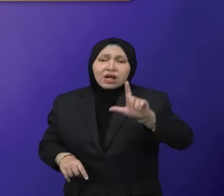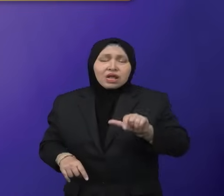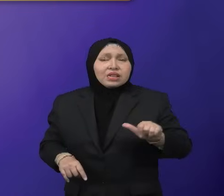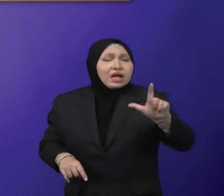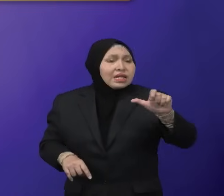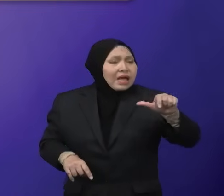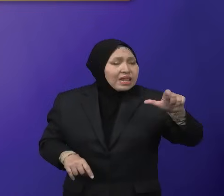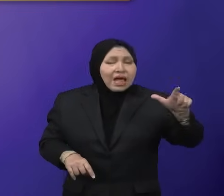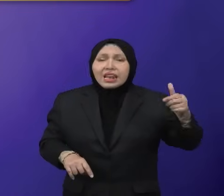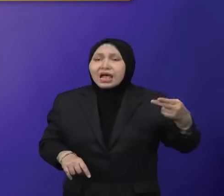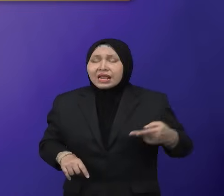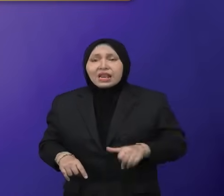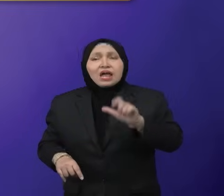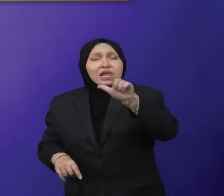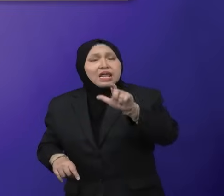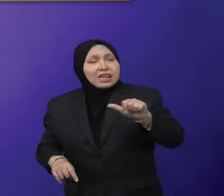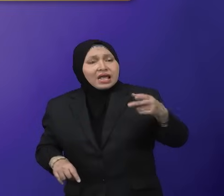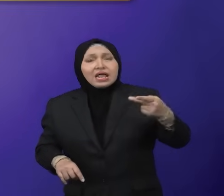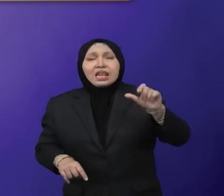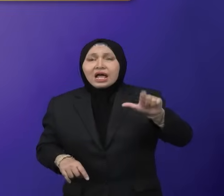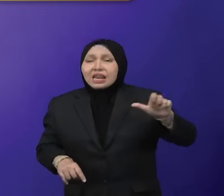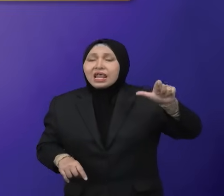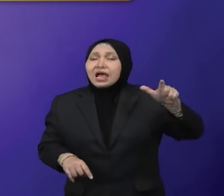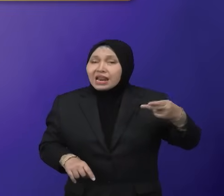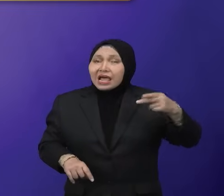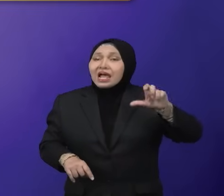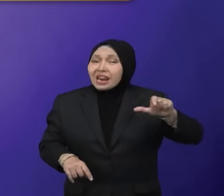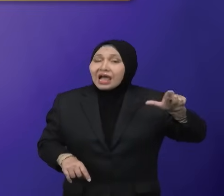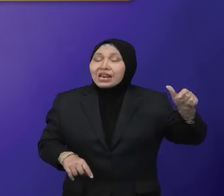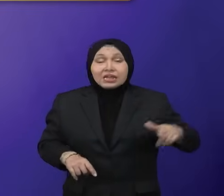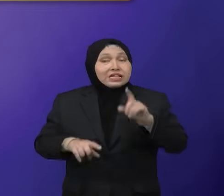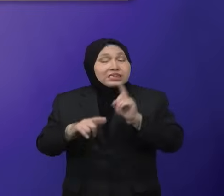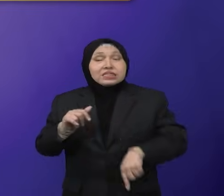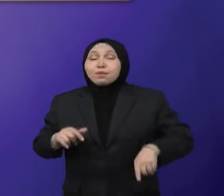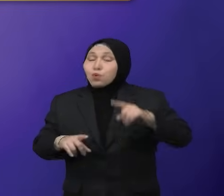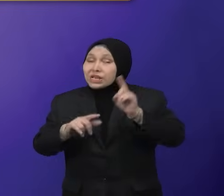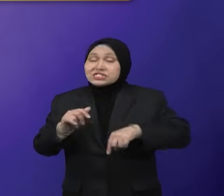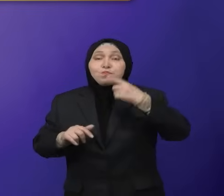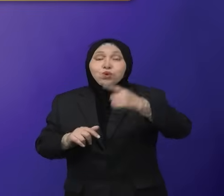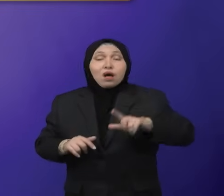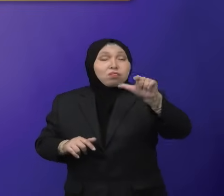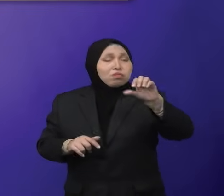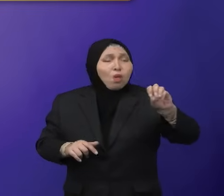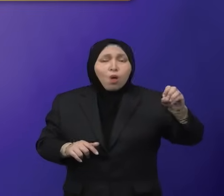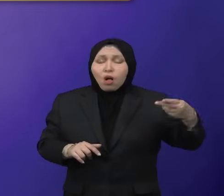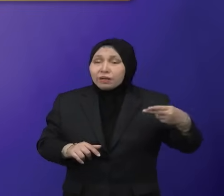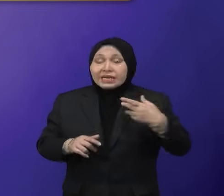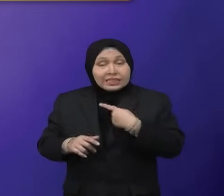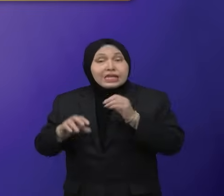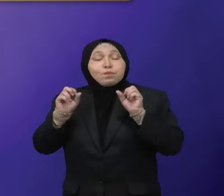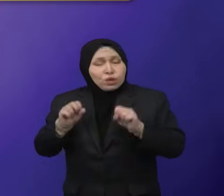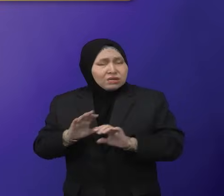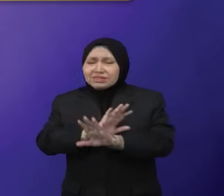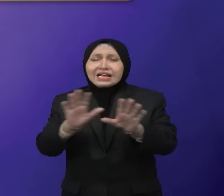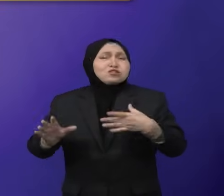illallah. La ilaha illallah, Allah, Allah sebut gitu. Dia tak nak sebut Allahu, tak boleh. Ada pun kita yang boleh ni,